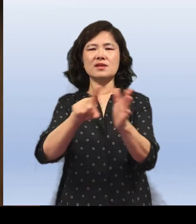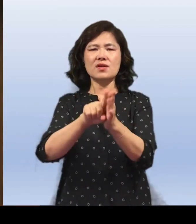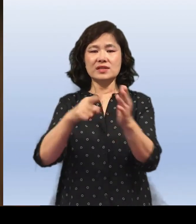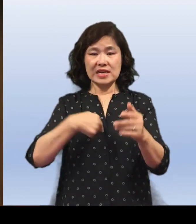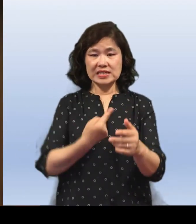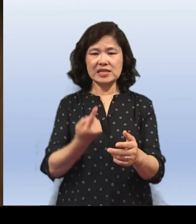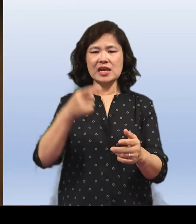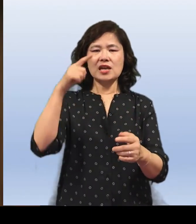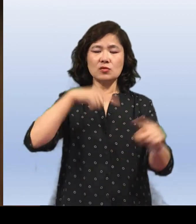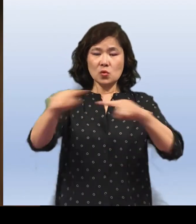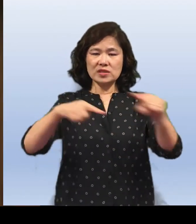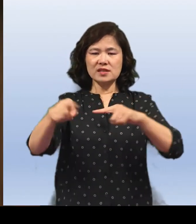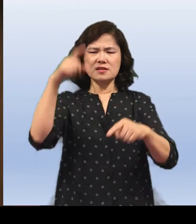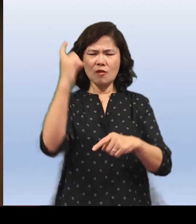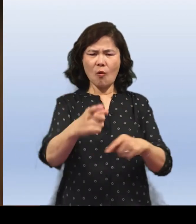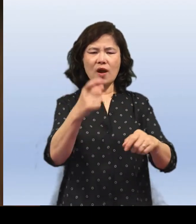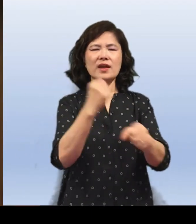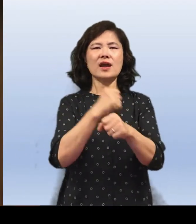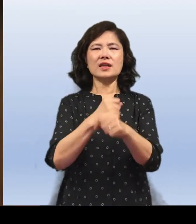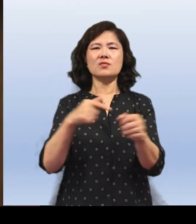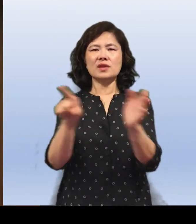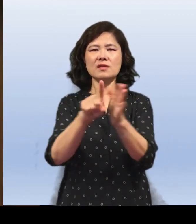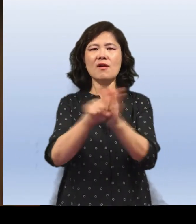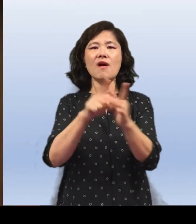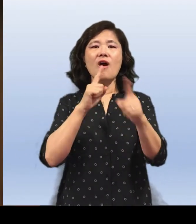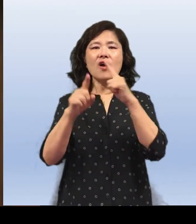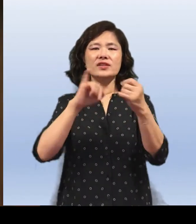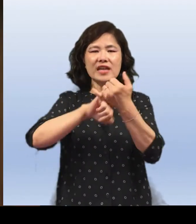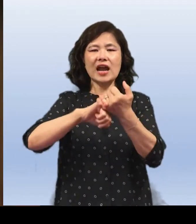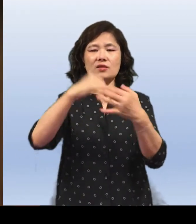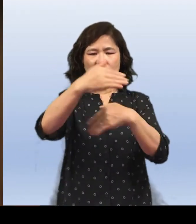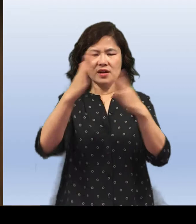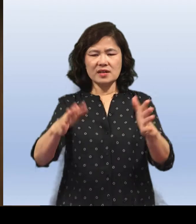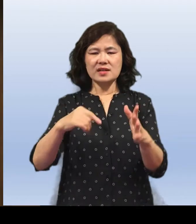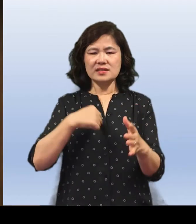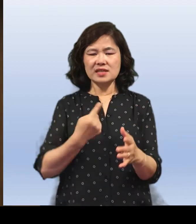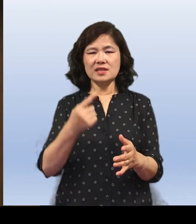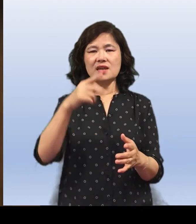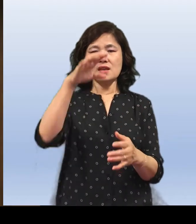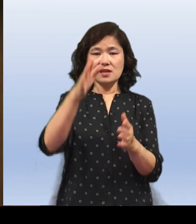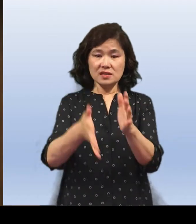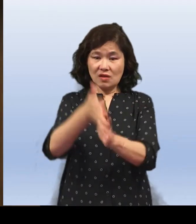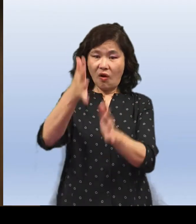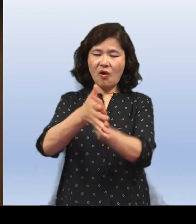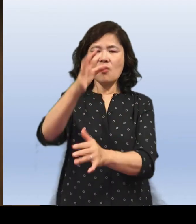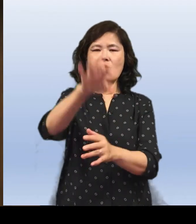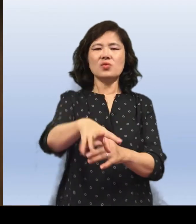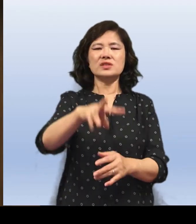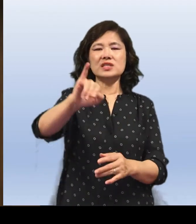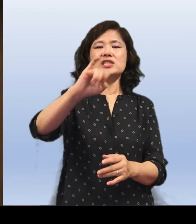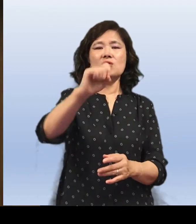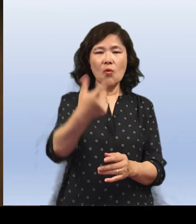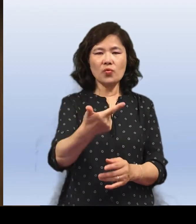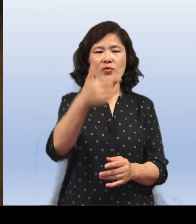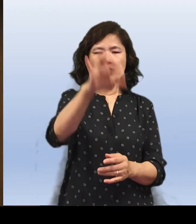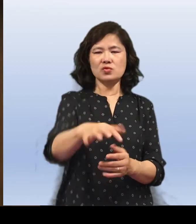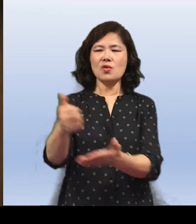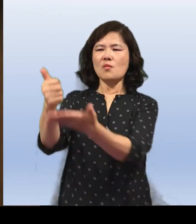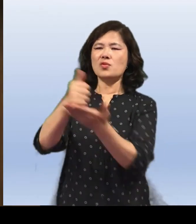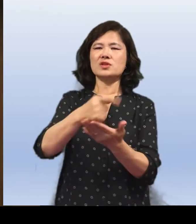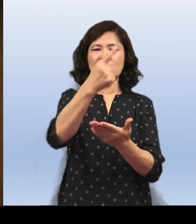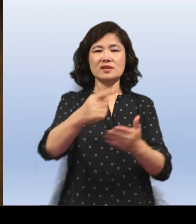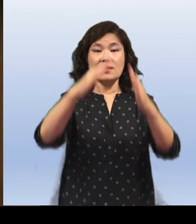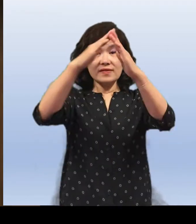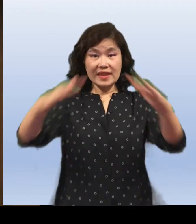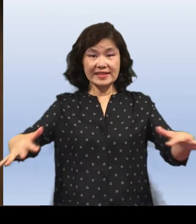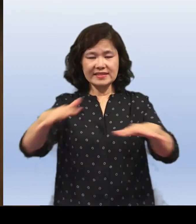통치를 견고하게 하기 위해서 언약궤를 자신의 성 시온으로 모시고 와 그곳 안에 텐트를